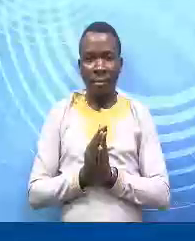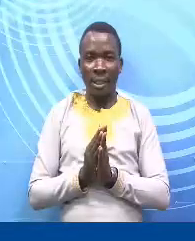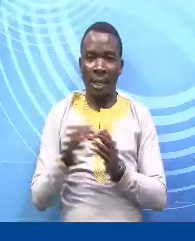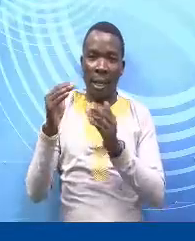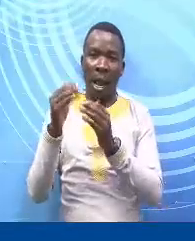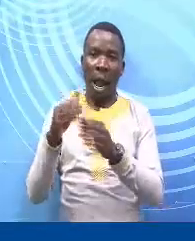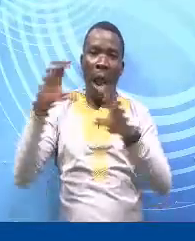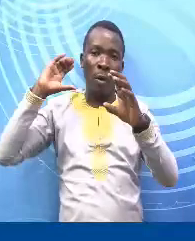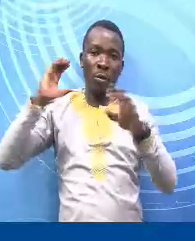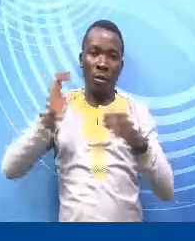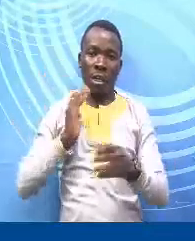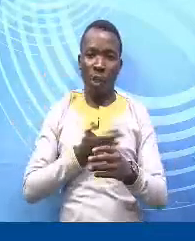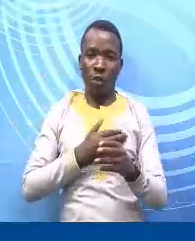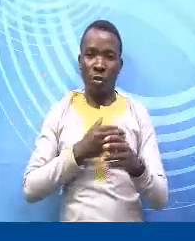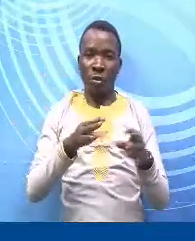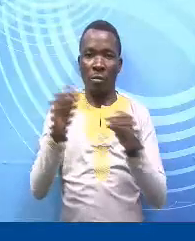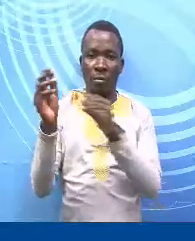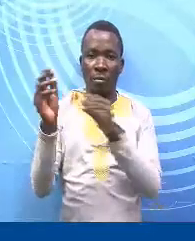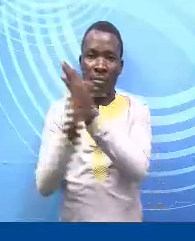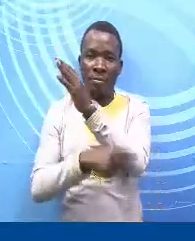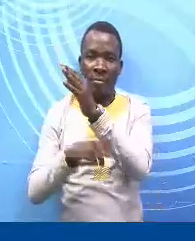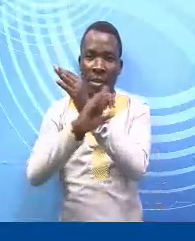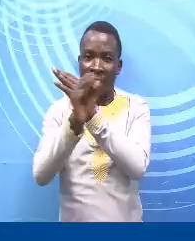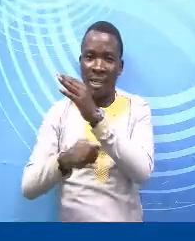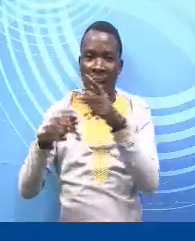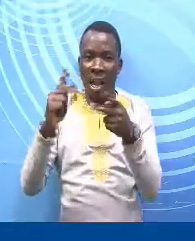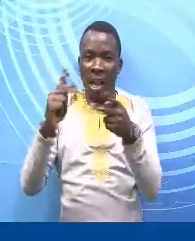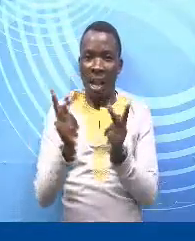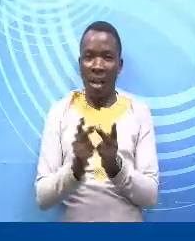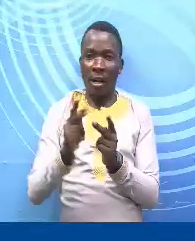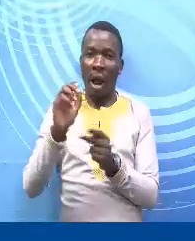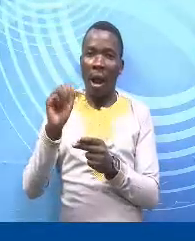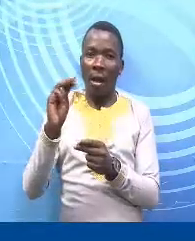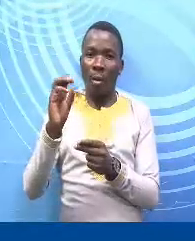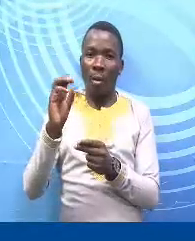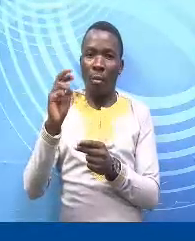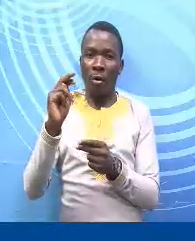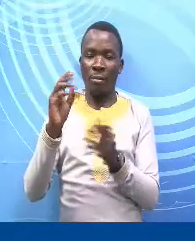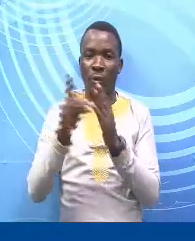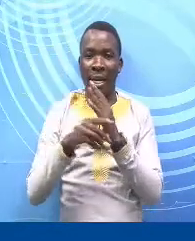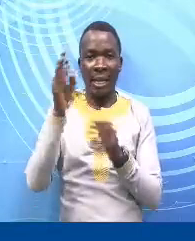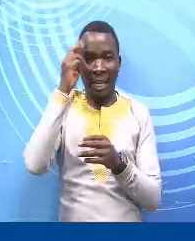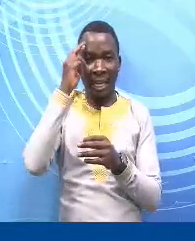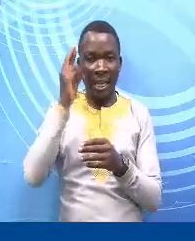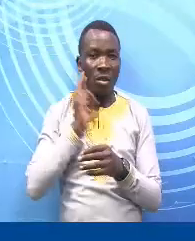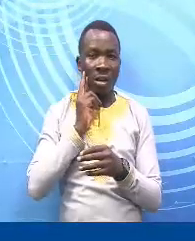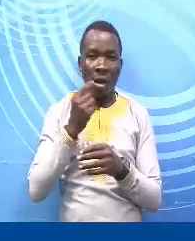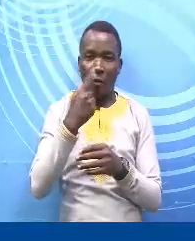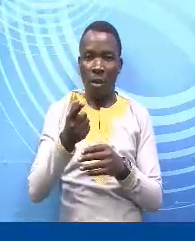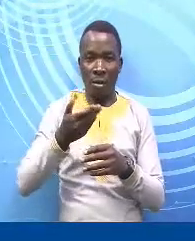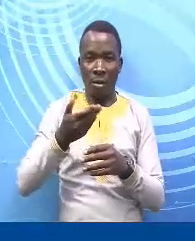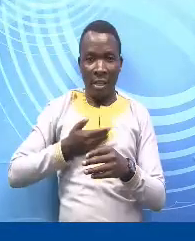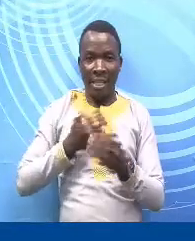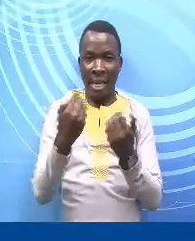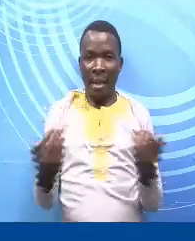Reka amakuru yacu tuyerekeze mu ntara y'Amajyepfo aho ngenza hayo hamuntu utuye mu karere ka Ruhango avuga ko ngo kuba afite